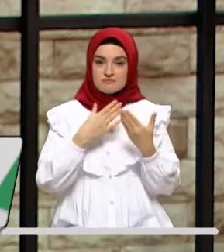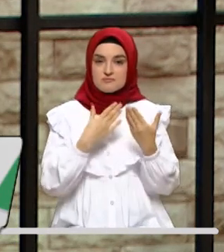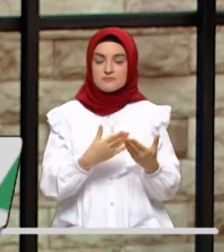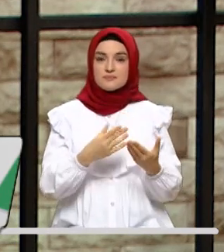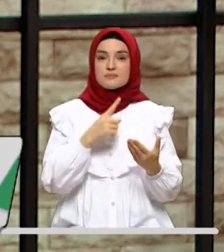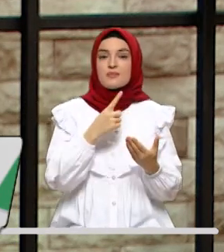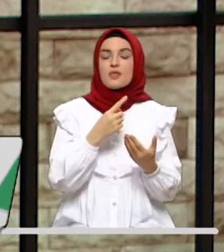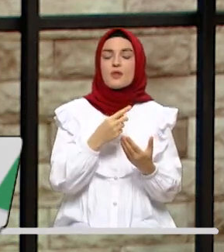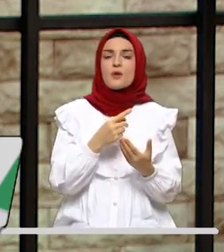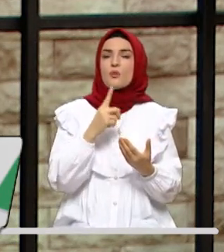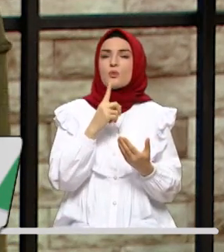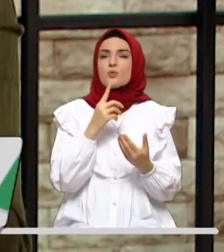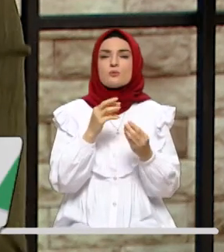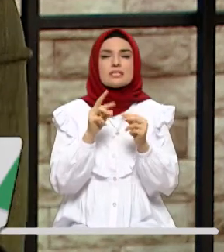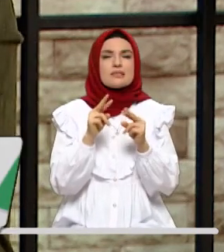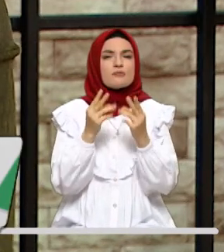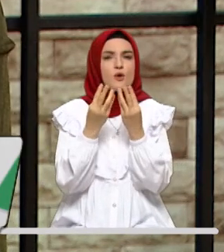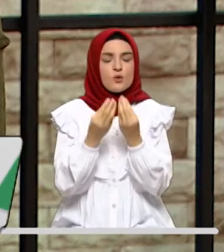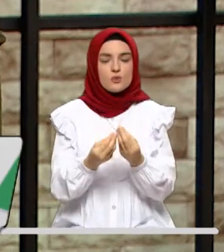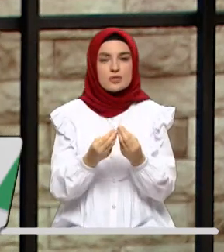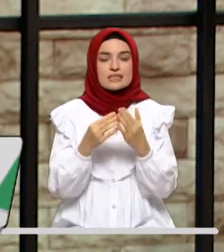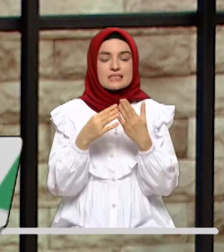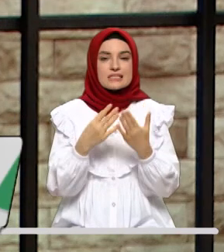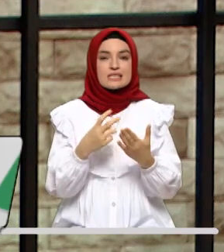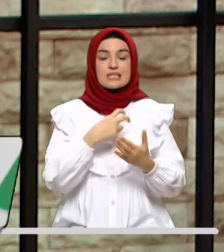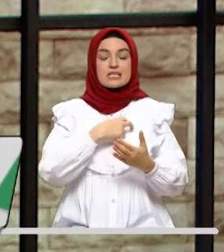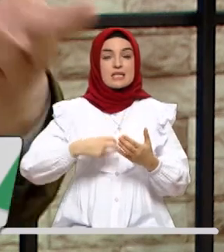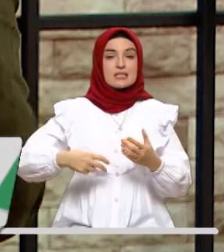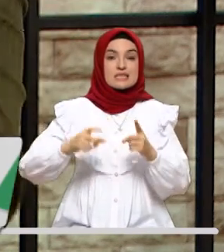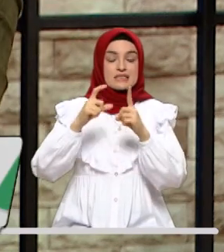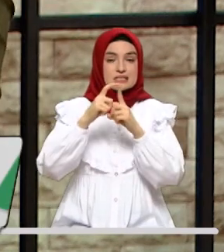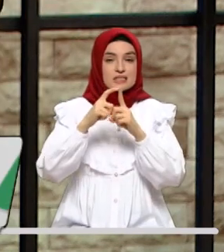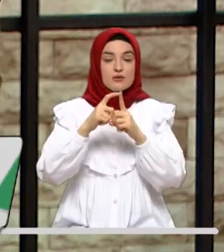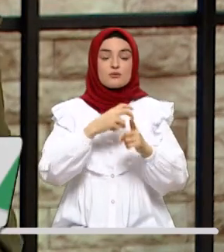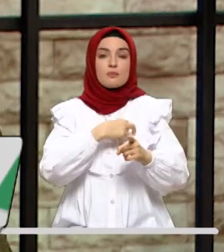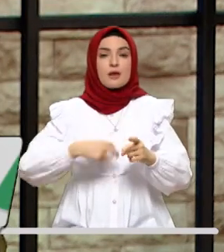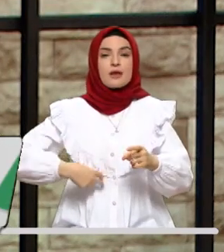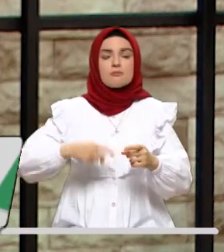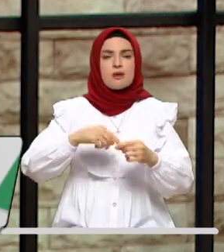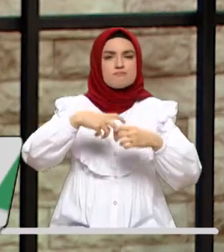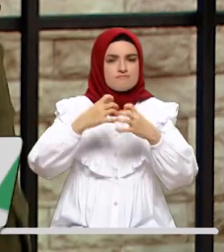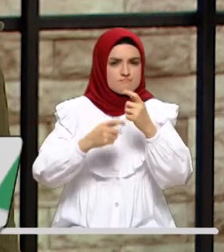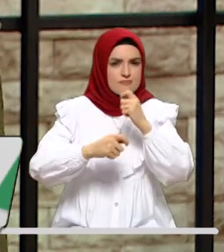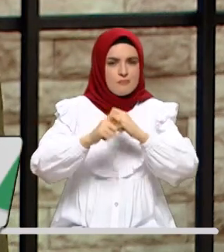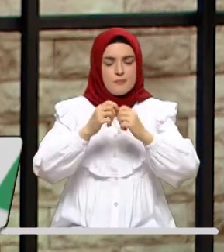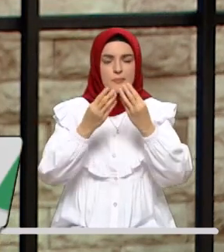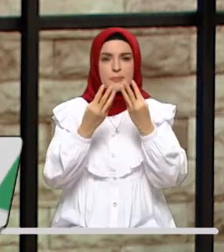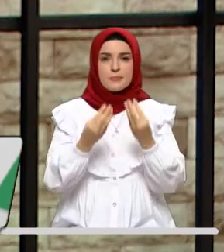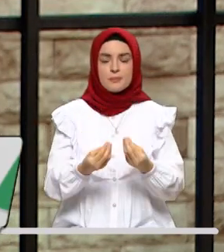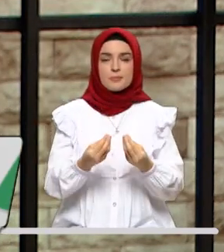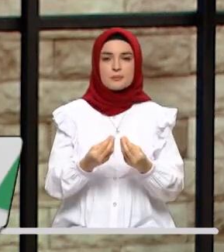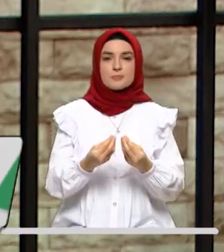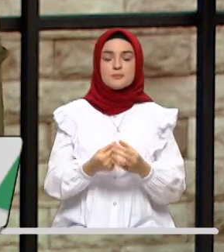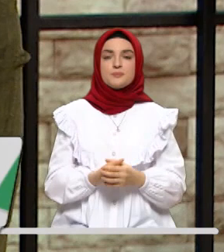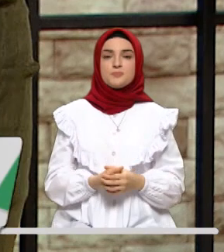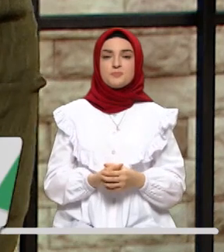mumuna dönüşebiliyorsa, nasıl Hazreti Davud demire şekil verebiliyorsa istediği gibi, teşbihte hata